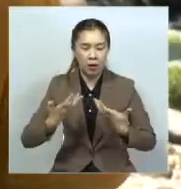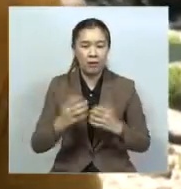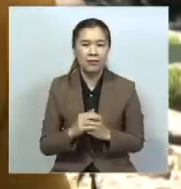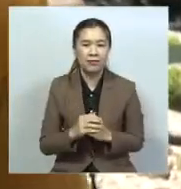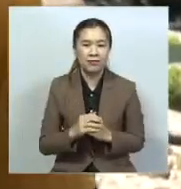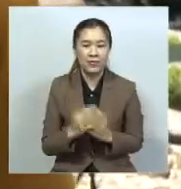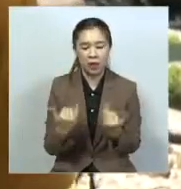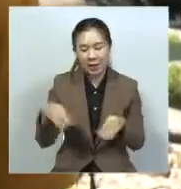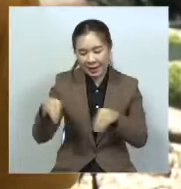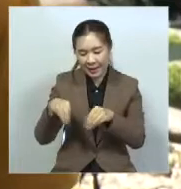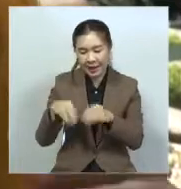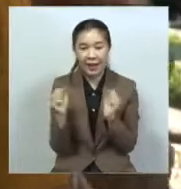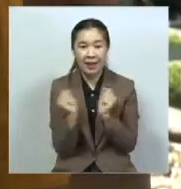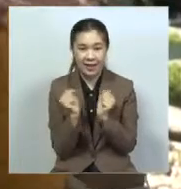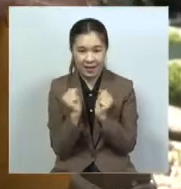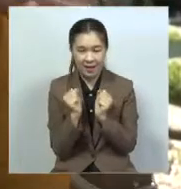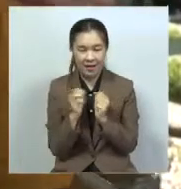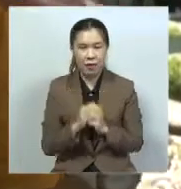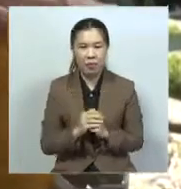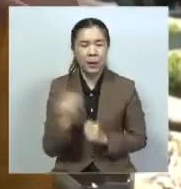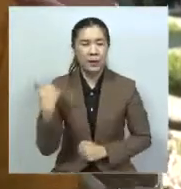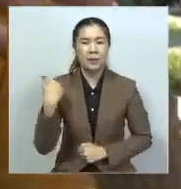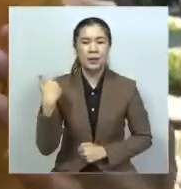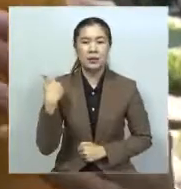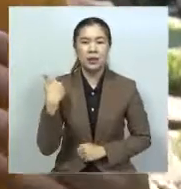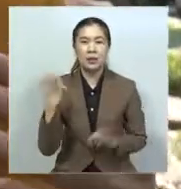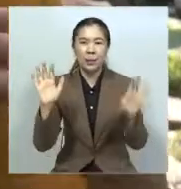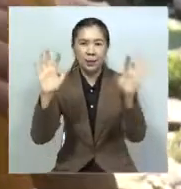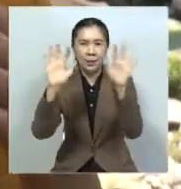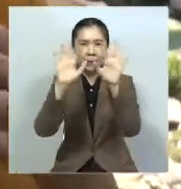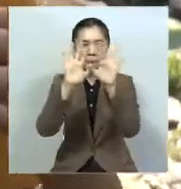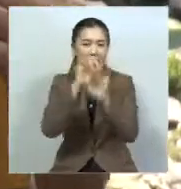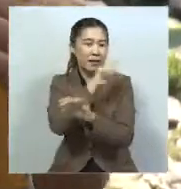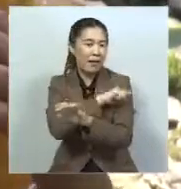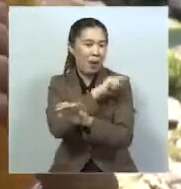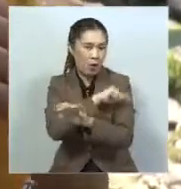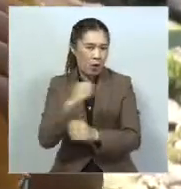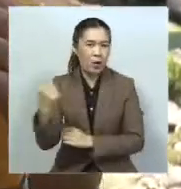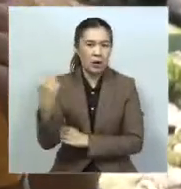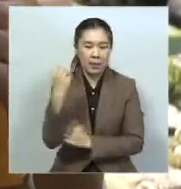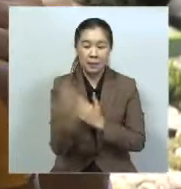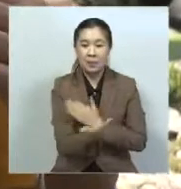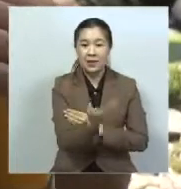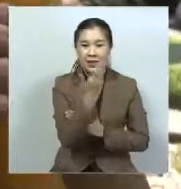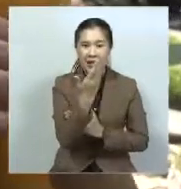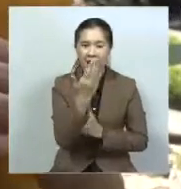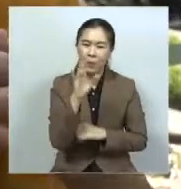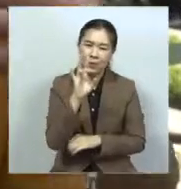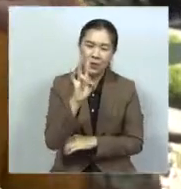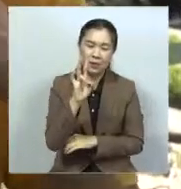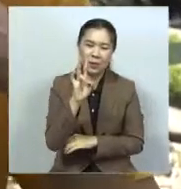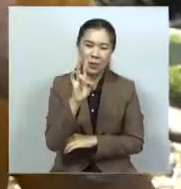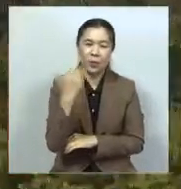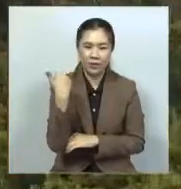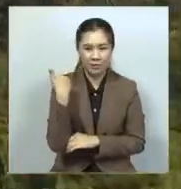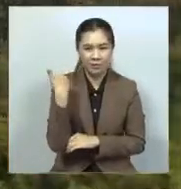งปลายฝนต้นหนาวจะมีหมอกนะคะขึ้นมาเป็นจำนวนมากนะคะแล้วก็หนาแน่นในช่วงเช้าตรู่ถึงประมาณ7โมงกว่าๆเนี่ย